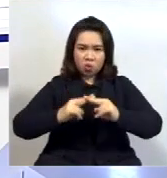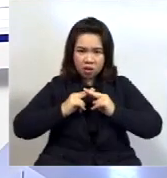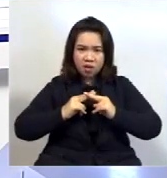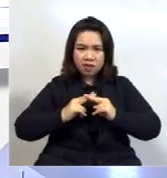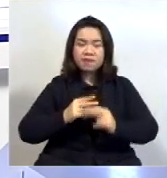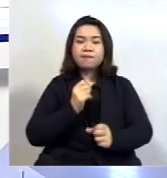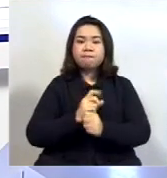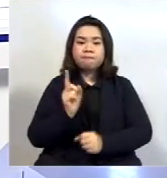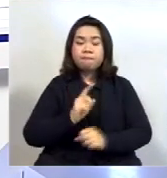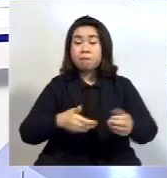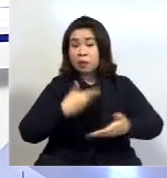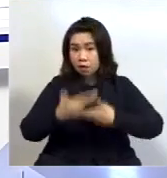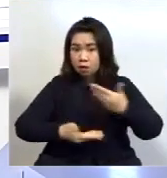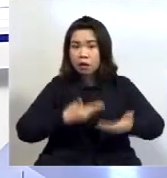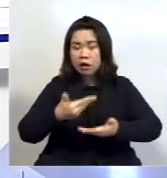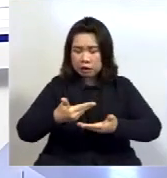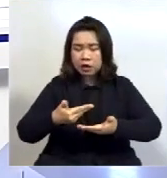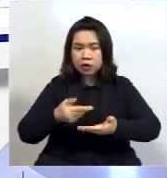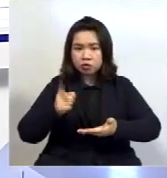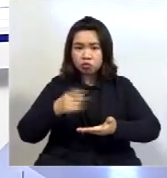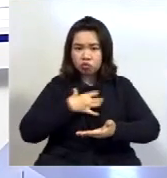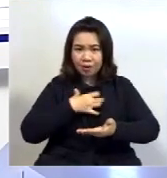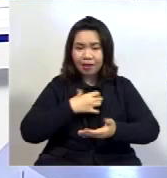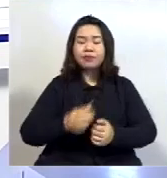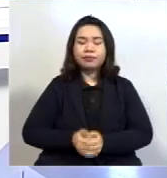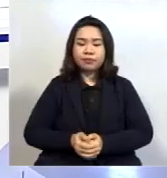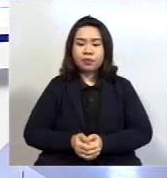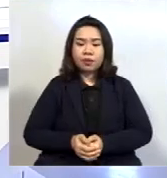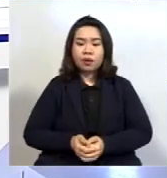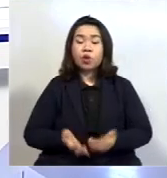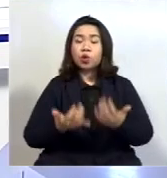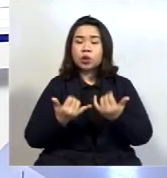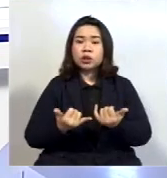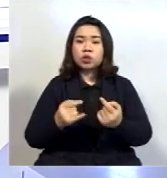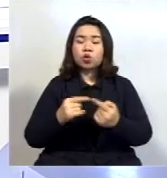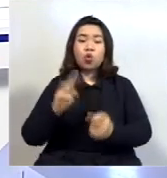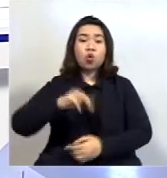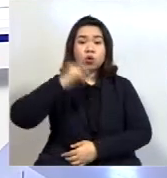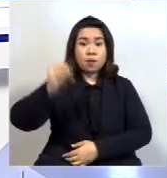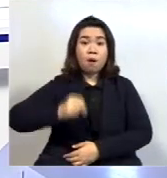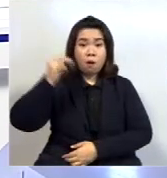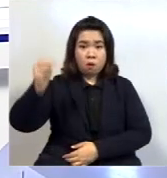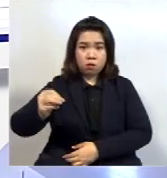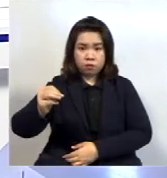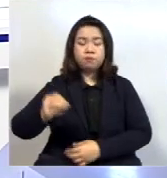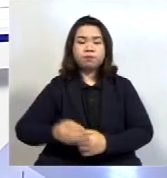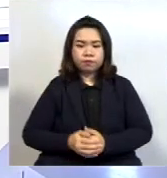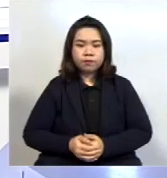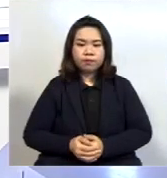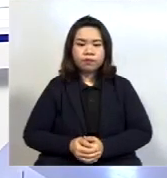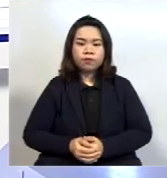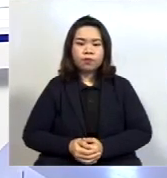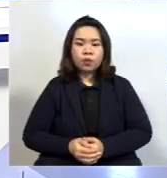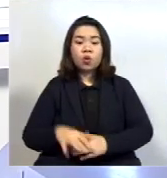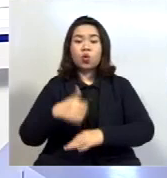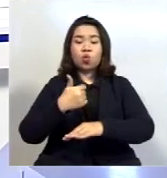เพื่อที่จะทำให้ยอดขายเนี่ยยังมีอยู่ได้นะคะล่าสุดนะคะหนึ่งในนั้นก็คือเดอะมอลล์กรุ๊ปค่ะนางวรลักษณ์ตุลา